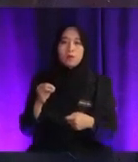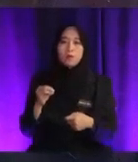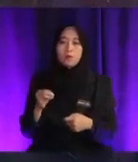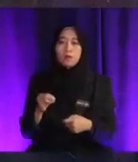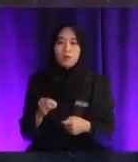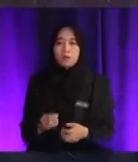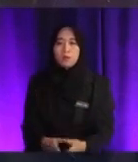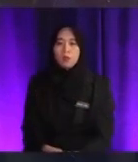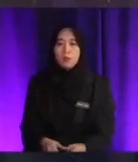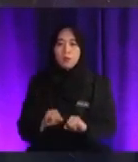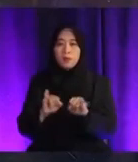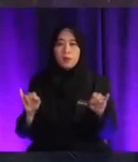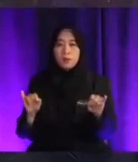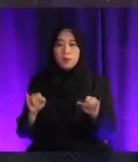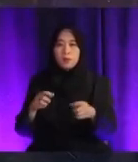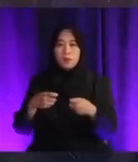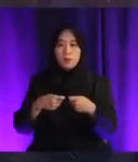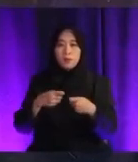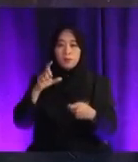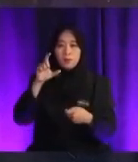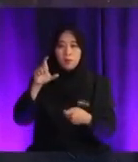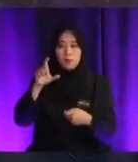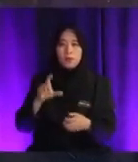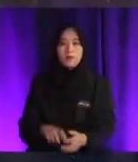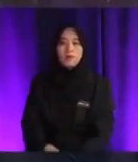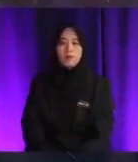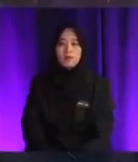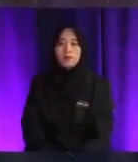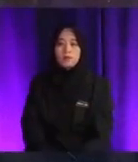Satu fius, cartridge dan juga fius.